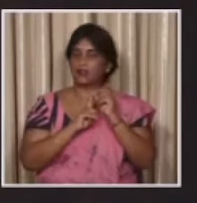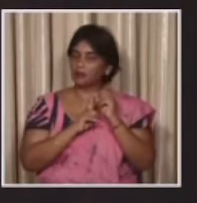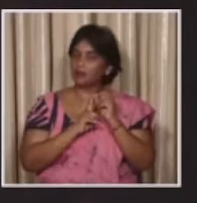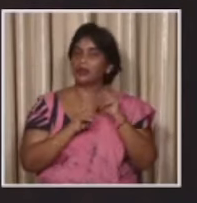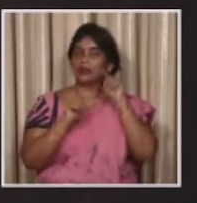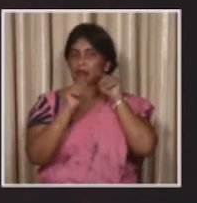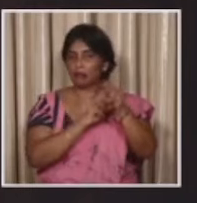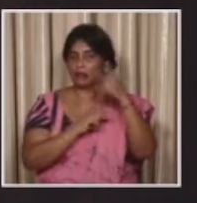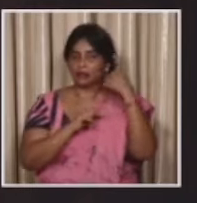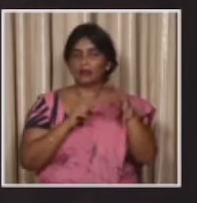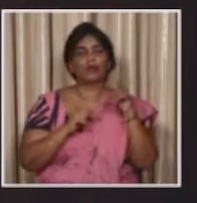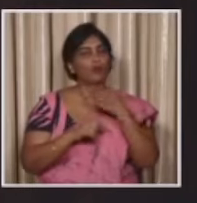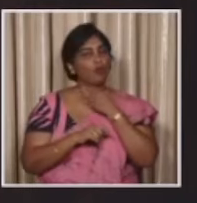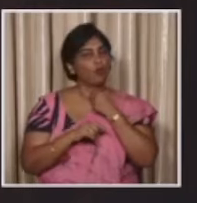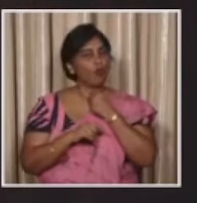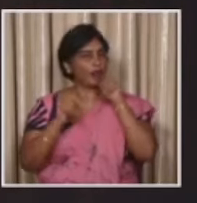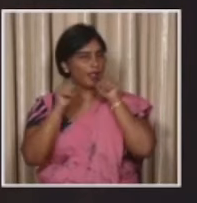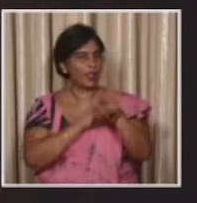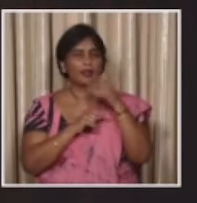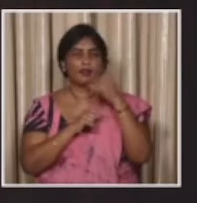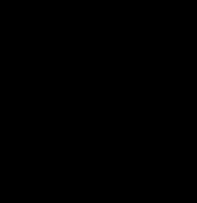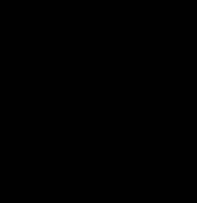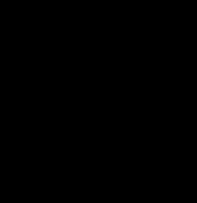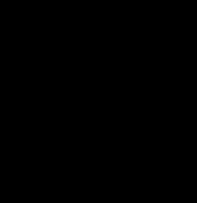හිල නිසා බොරු හිල නිසා